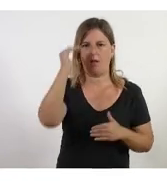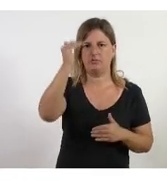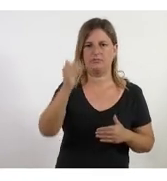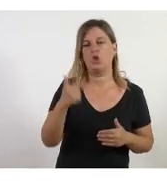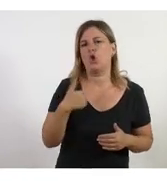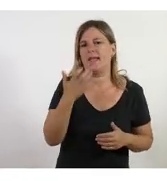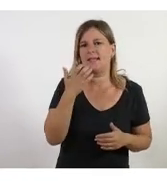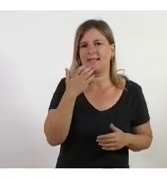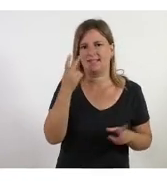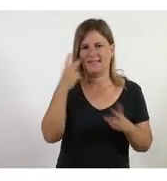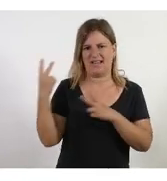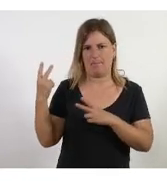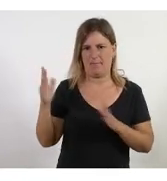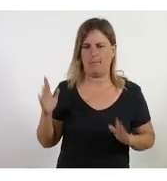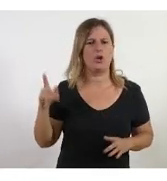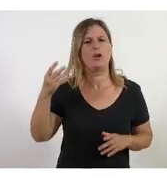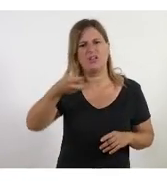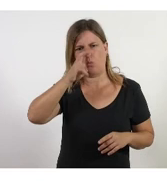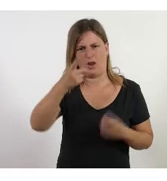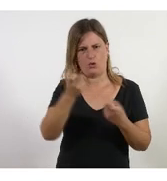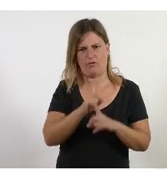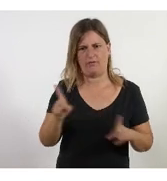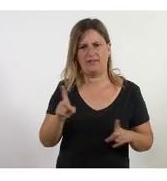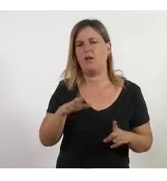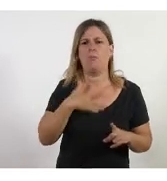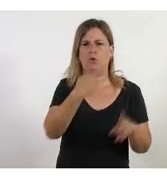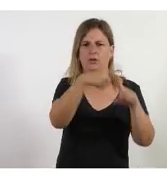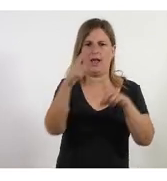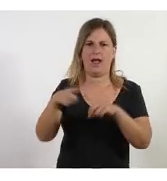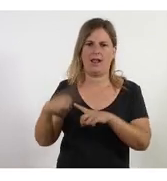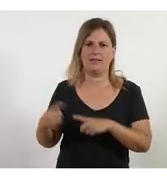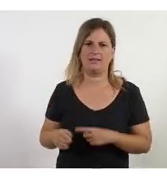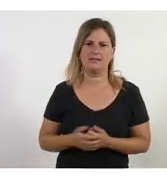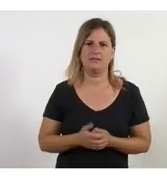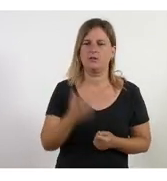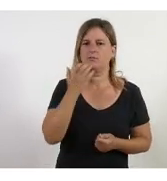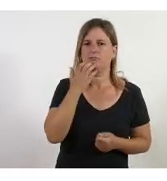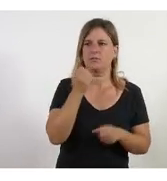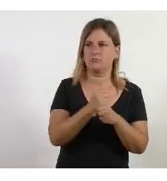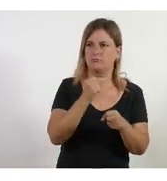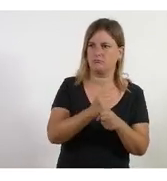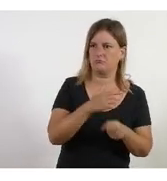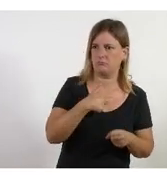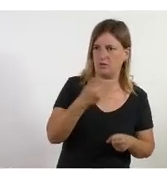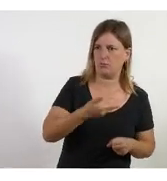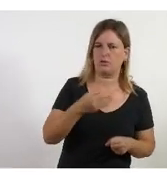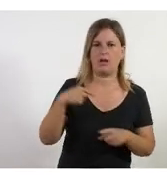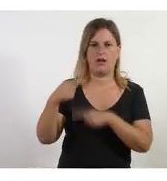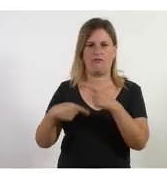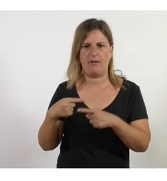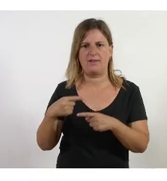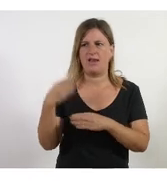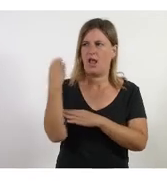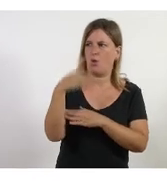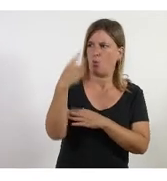un exemple aquí, però no té per què ser aquest. Poden ser altres. Si és important per mi el treball, si és important per mi la família, el